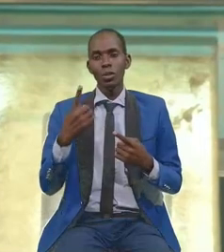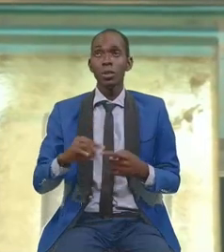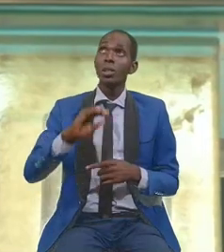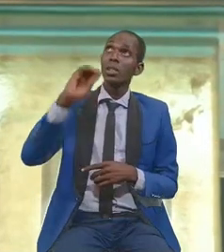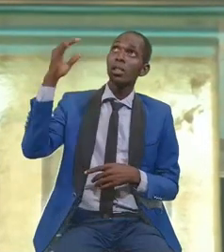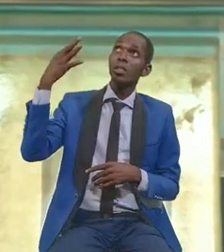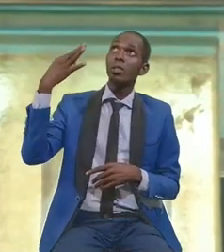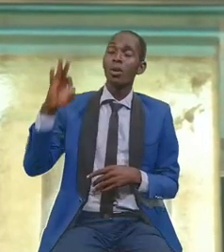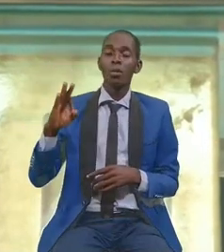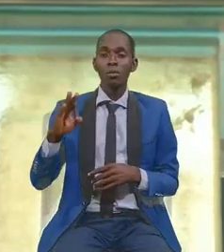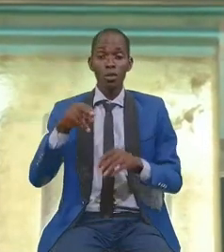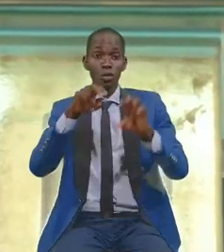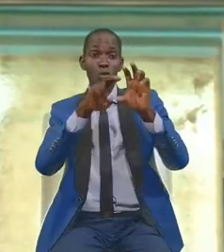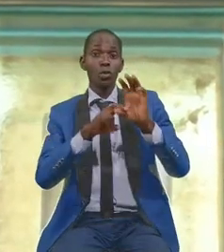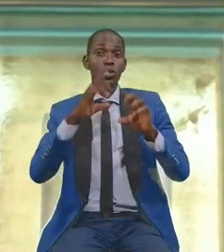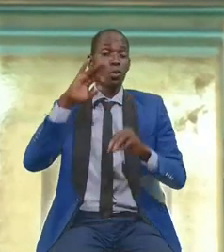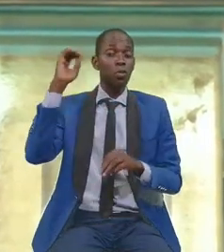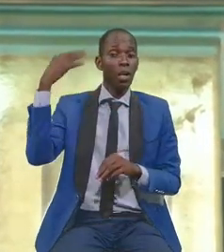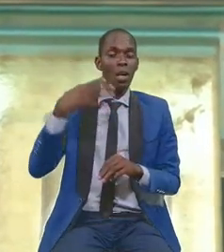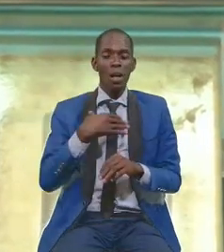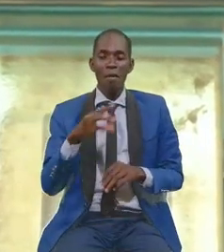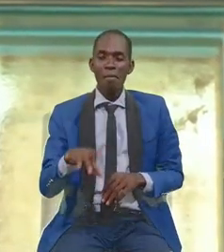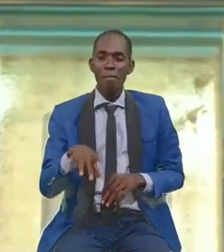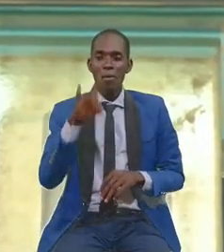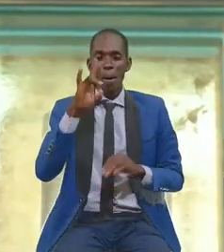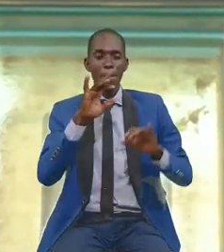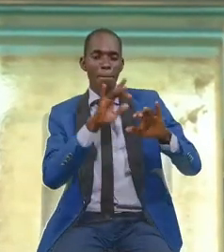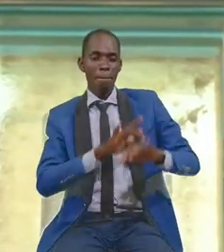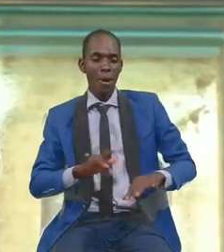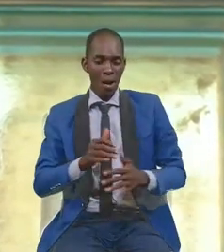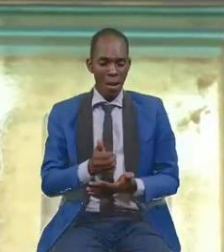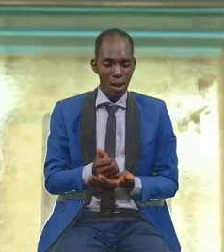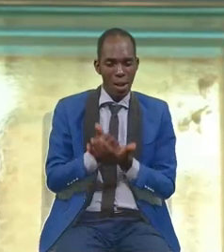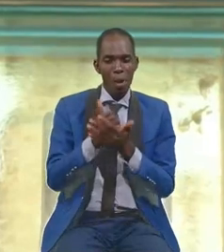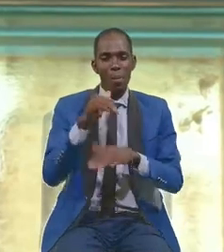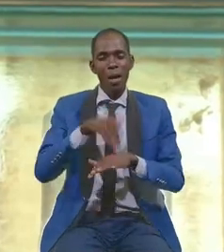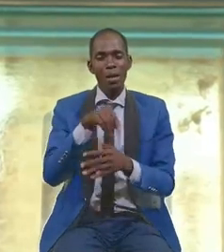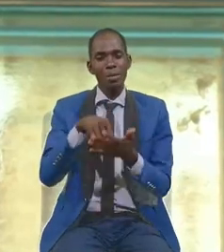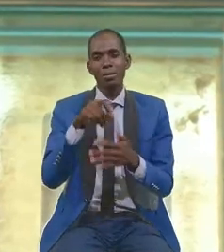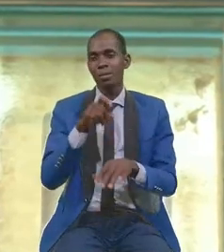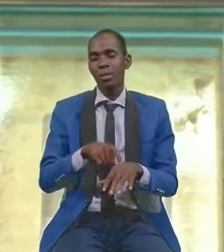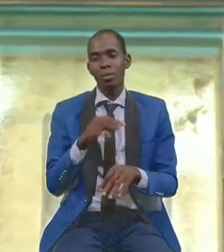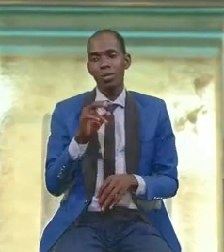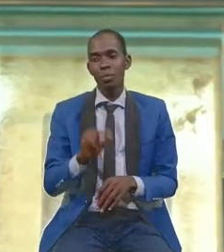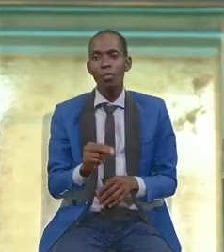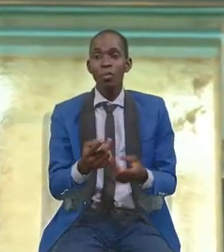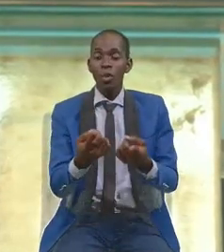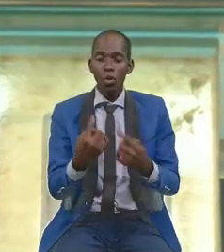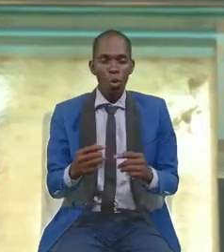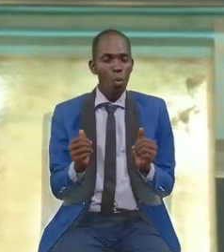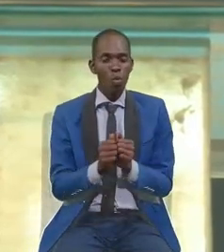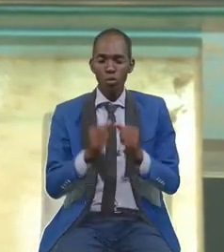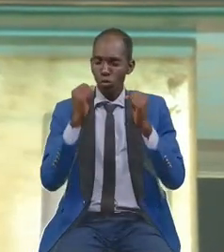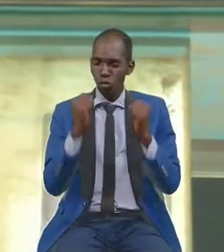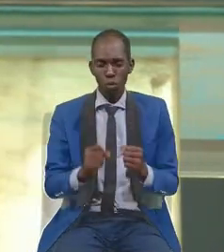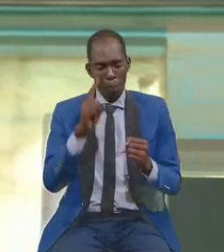Approchons-nous du trône de grâce pour être secourus en temps de nos besoins. Venez avec une forte persuasion, une